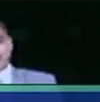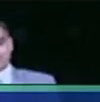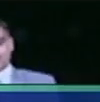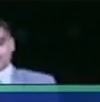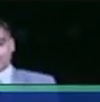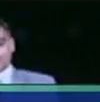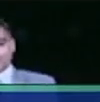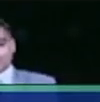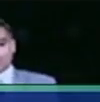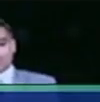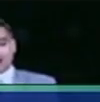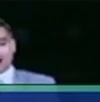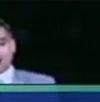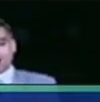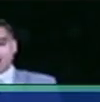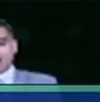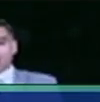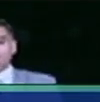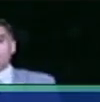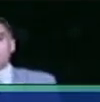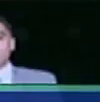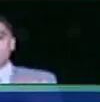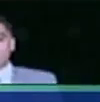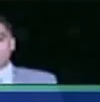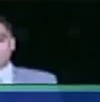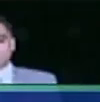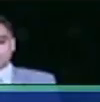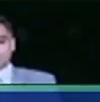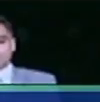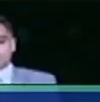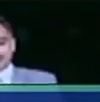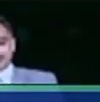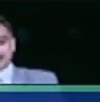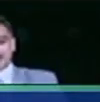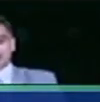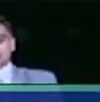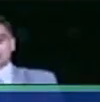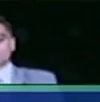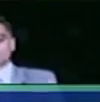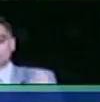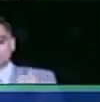وباطنه الإخلاص والاستعانة بالله سبحانه وتعالى.